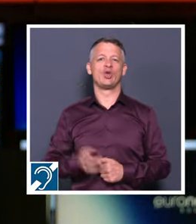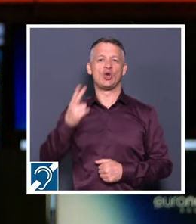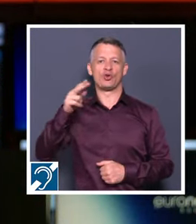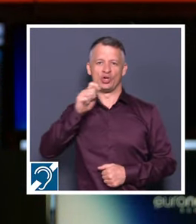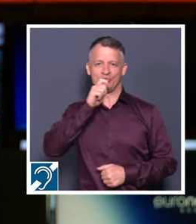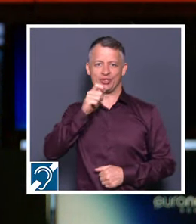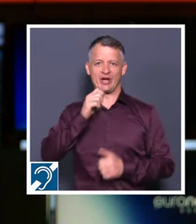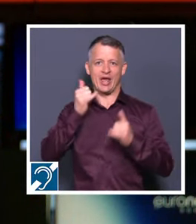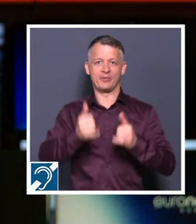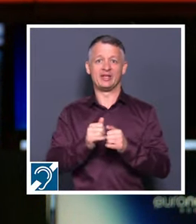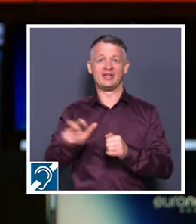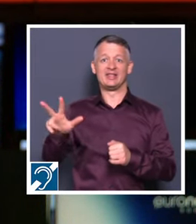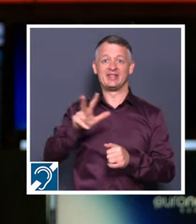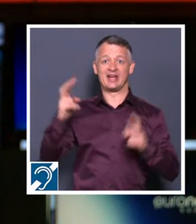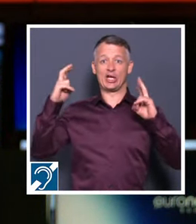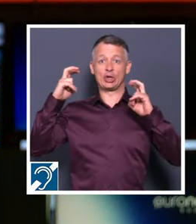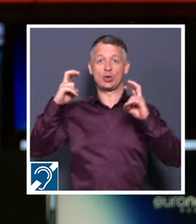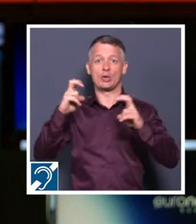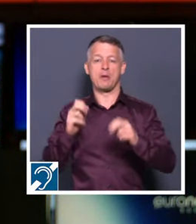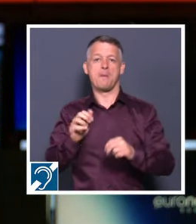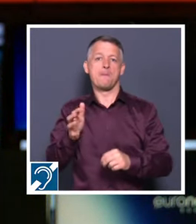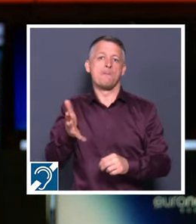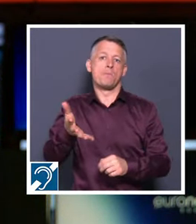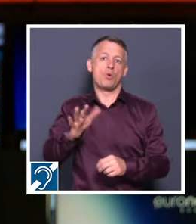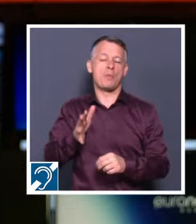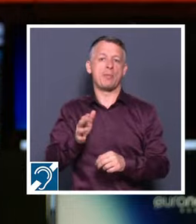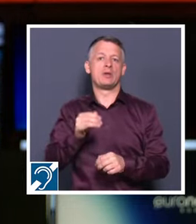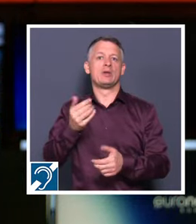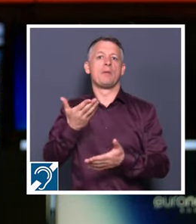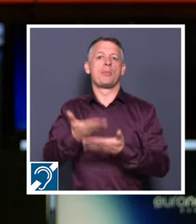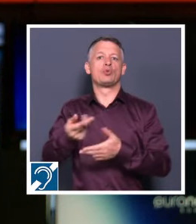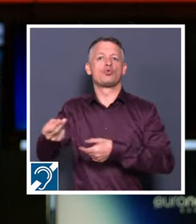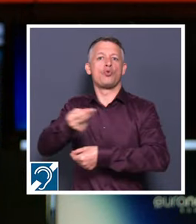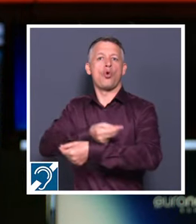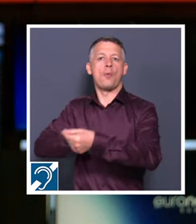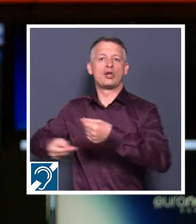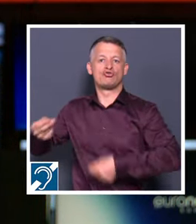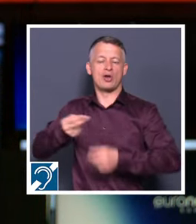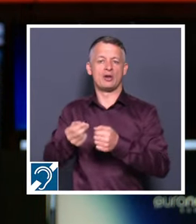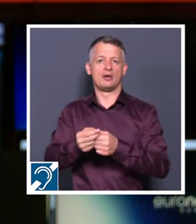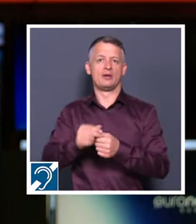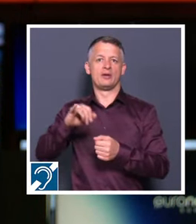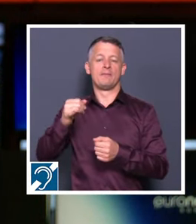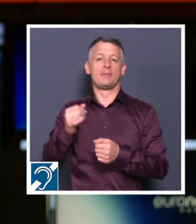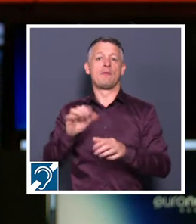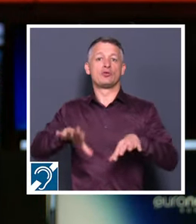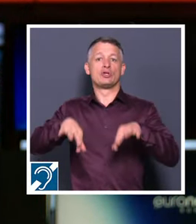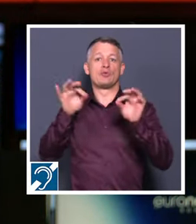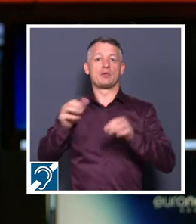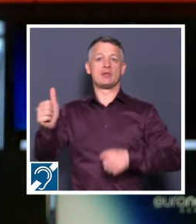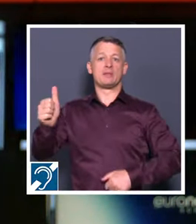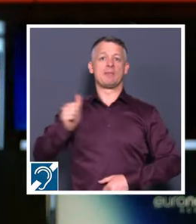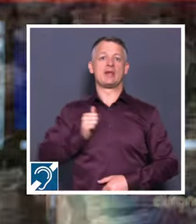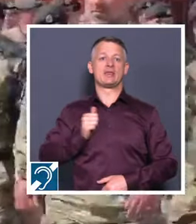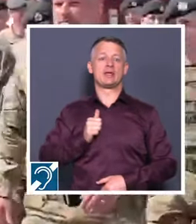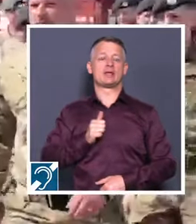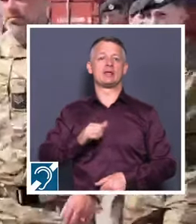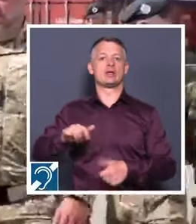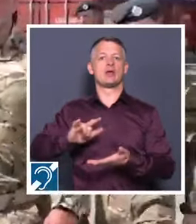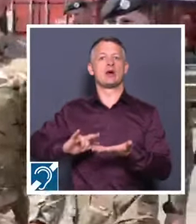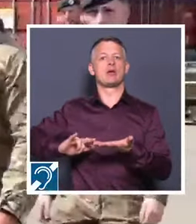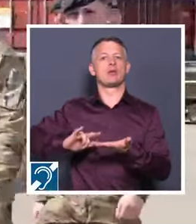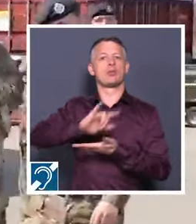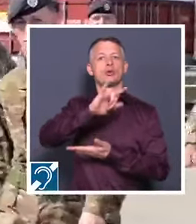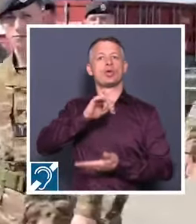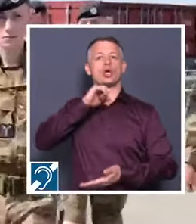Continuăm știrile acum. 3 drone, cel mai probabil comerciale, nu militare, au fost detectate de militarii de la baza 57 în apropierea